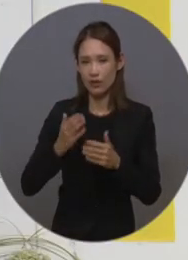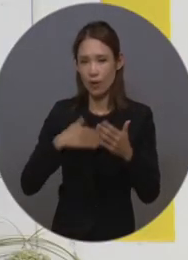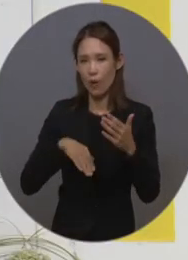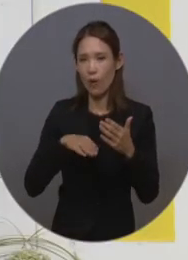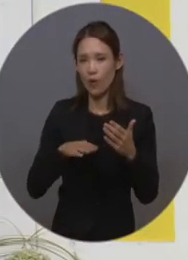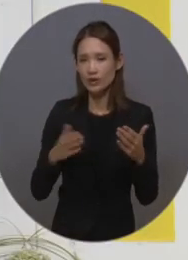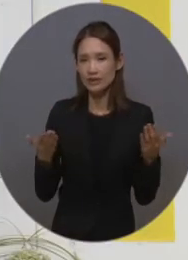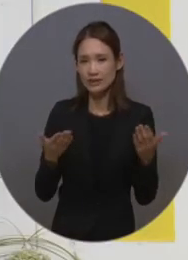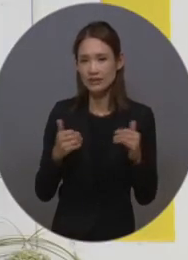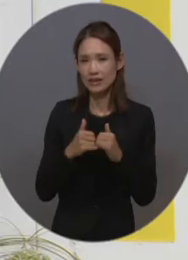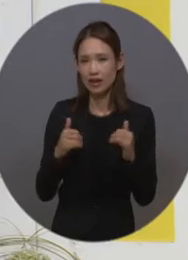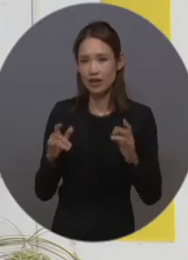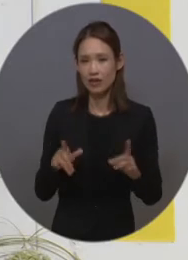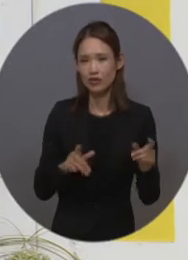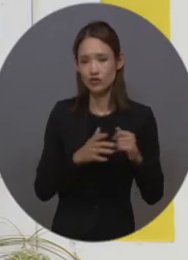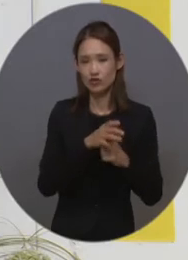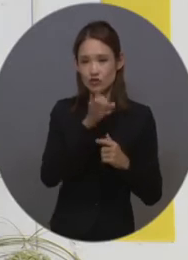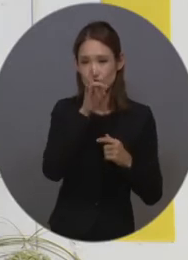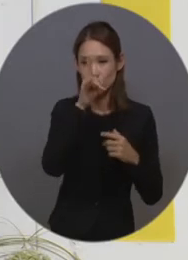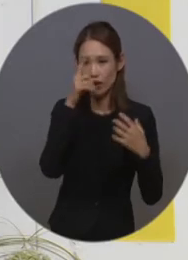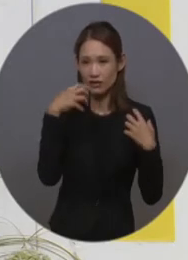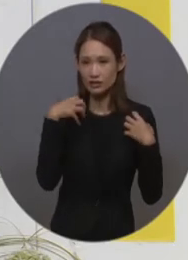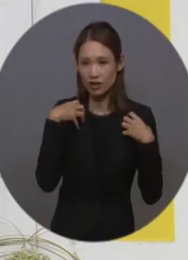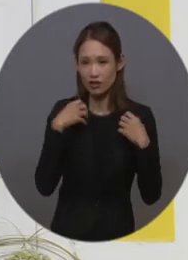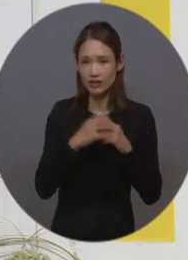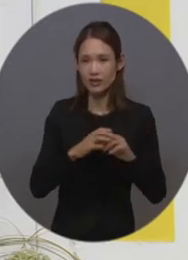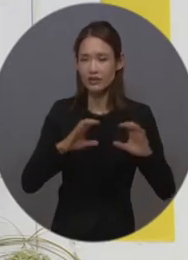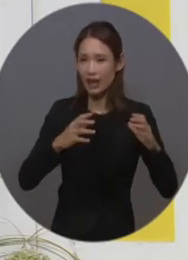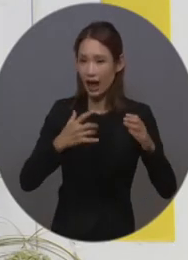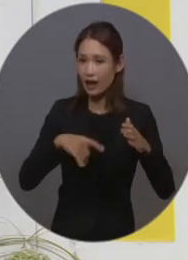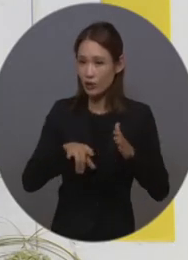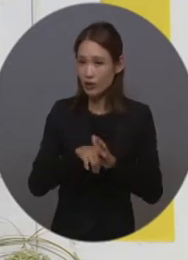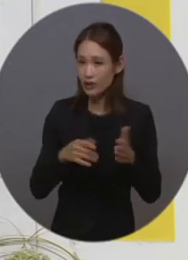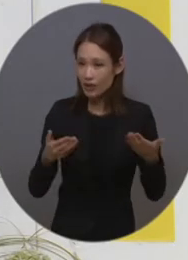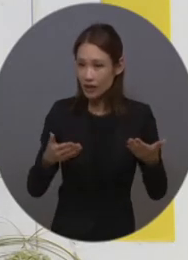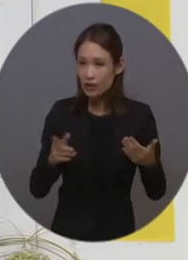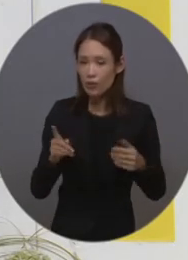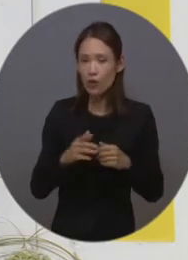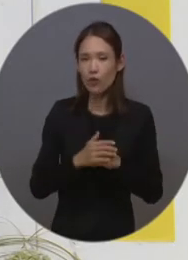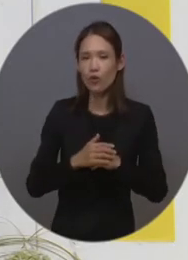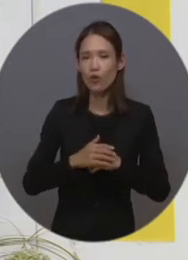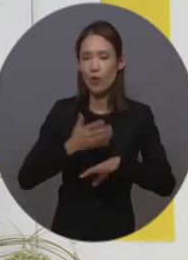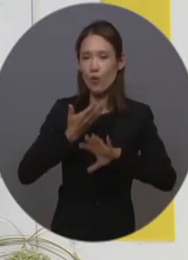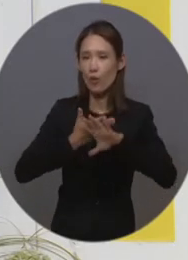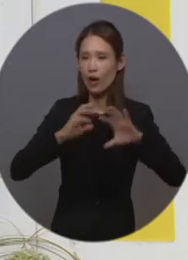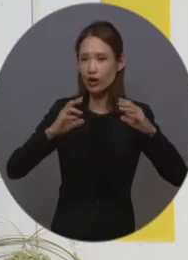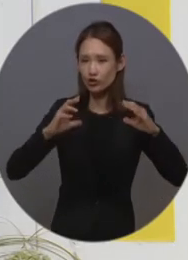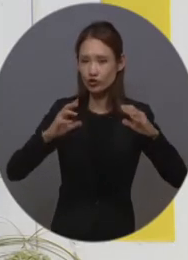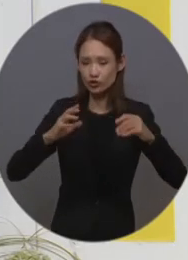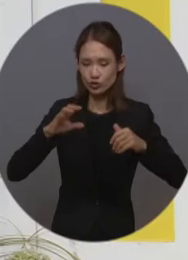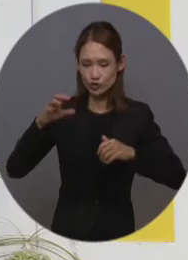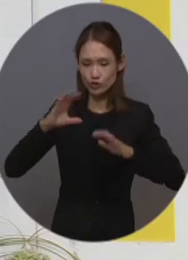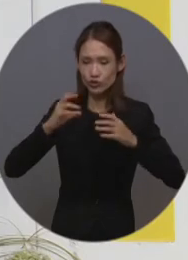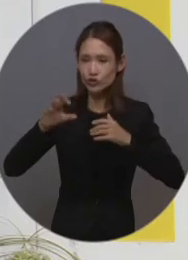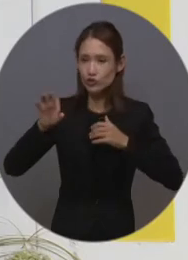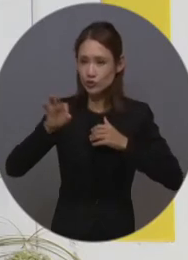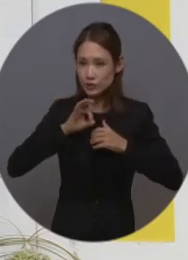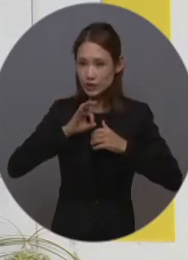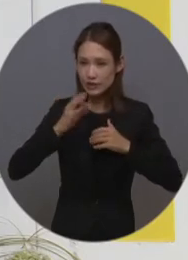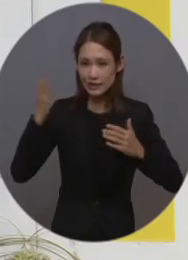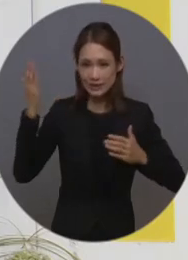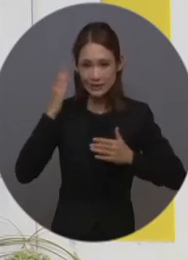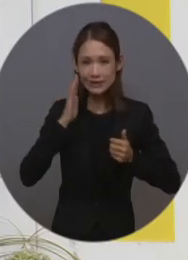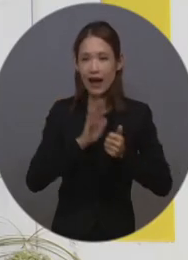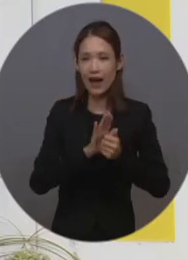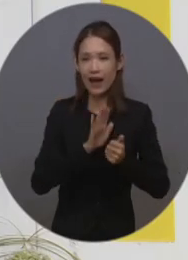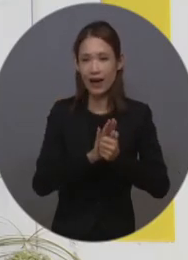시작을 했습니다. 네. 예, 그래서 이제 나라 위해서 일한다. 특히 국비 장학생이기 때문에 네. 나라를 위해서 일해야 되겠다는 생각을